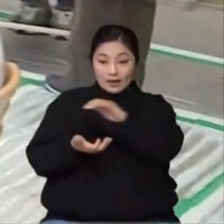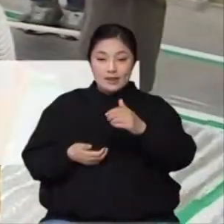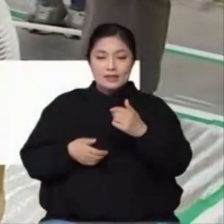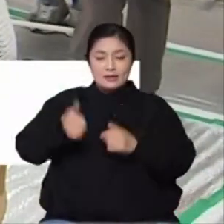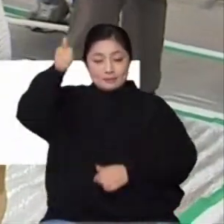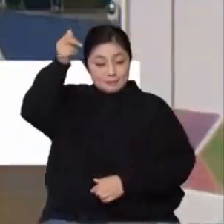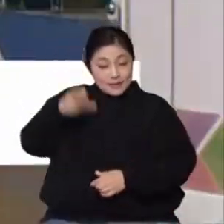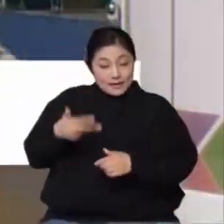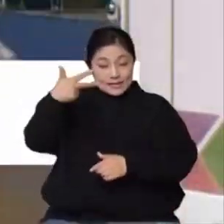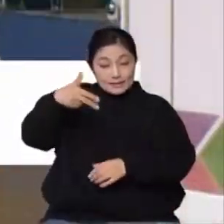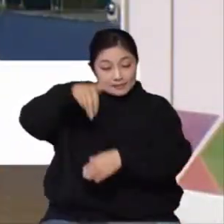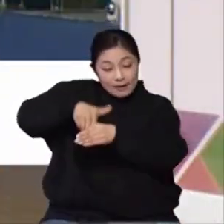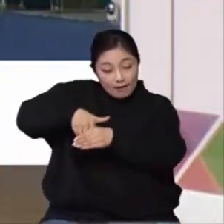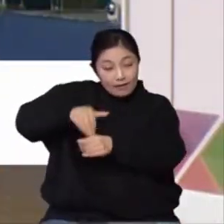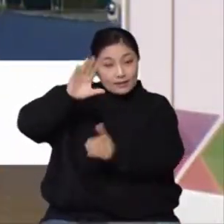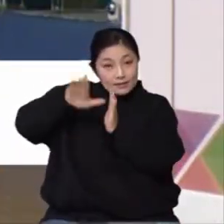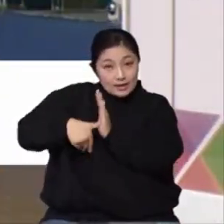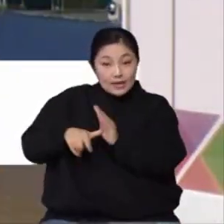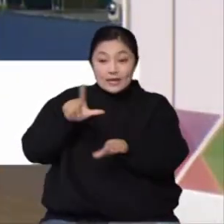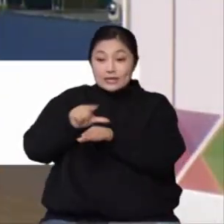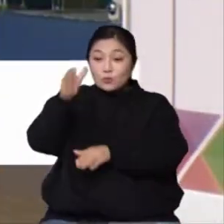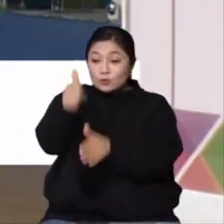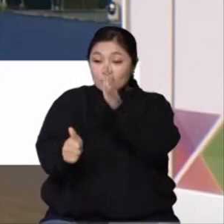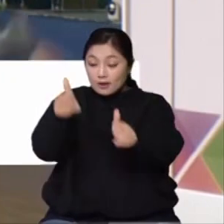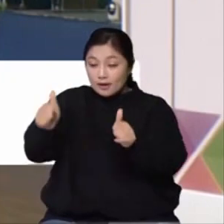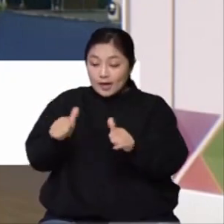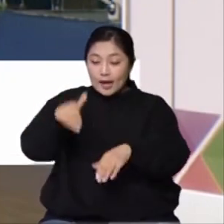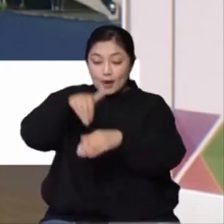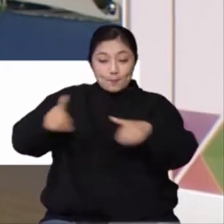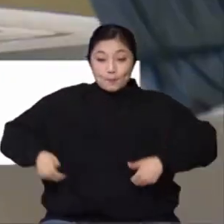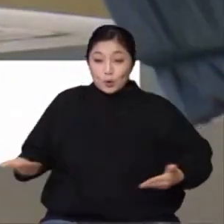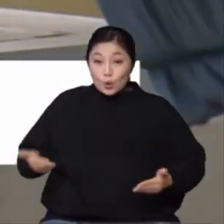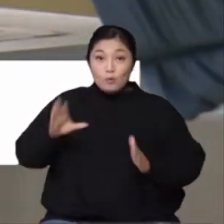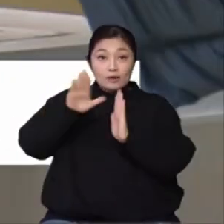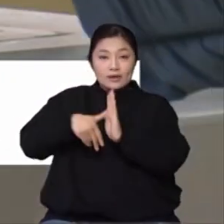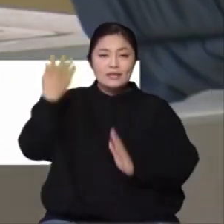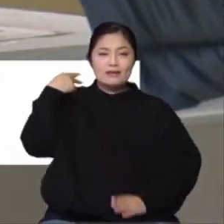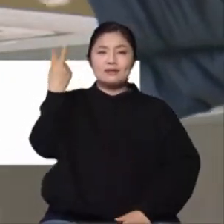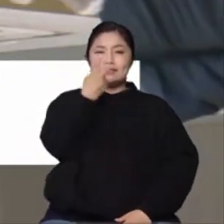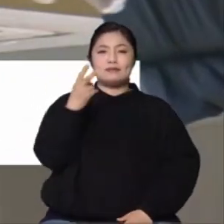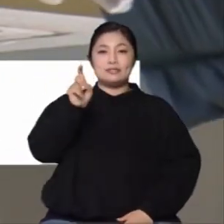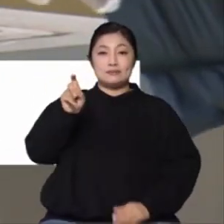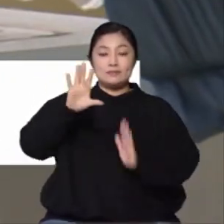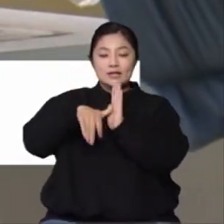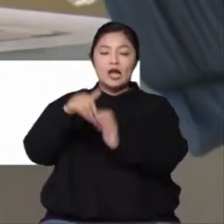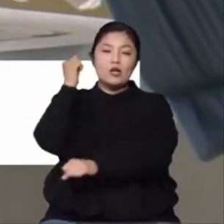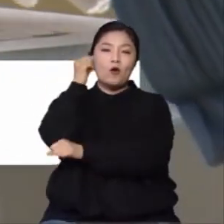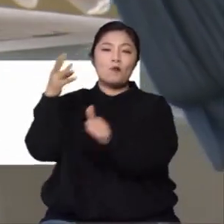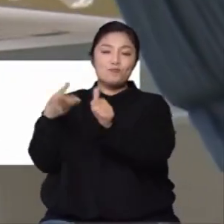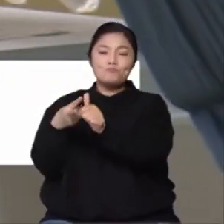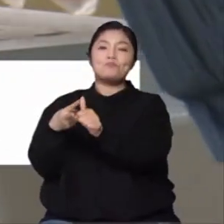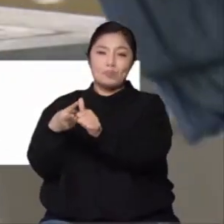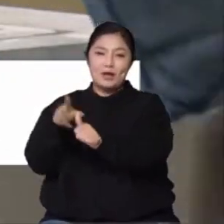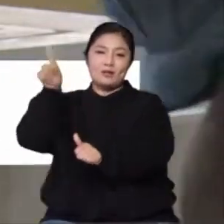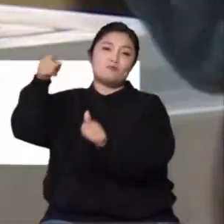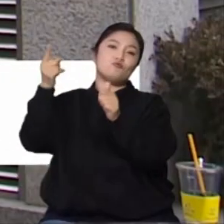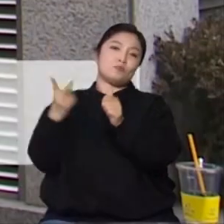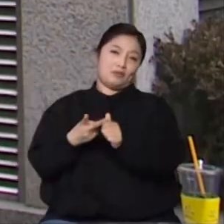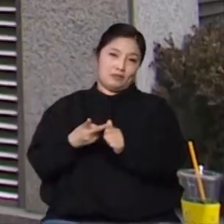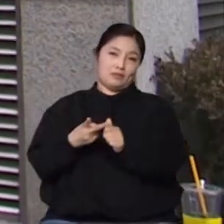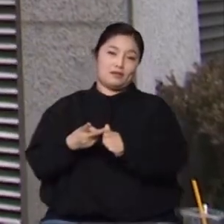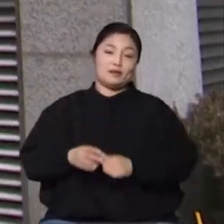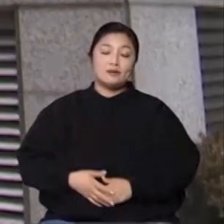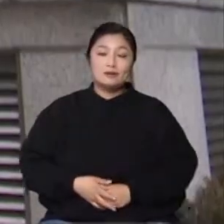7번의 민 산 지방선거에서 기초단체장 무투표 당선이 나온 것은 지난 2010년 영암군 에 이어 두 번째입니다